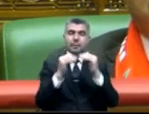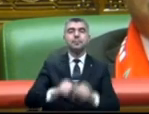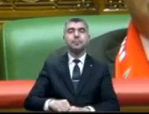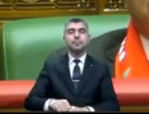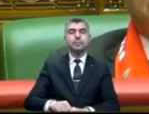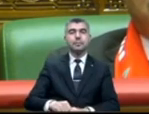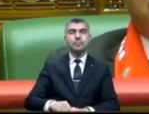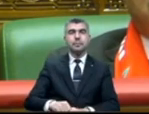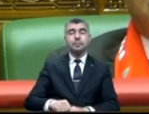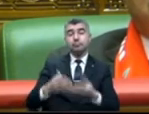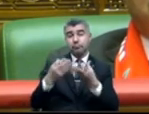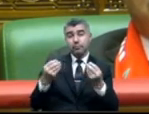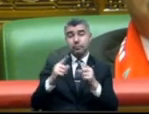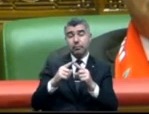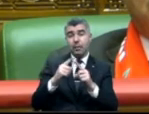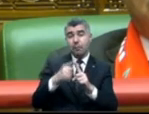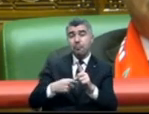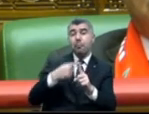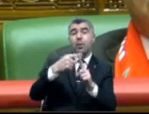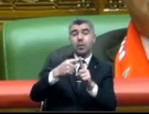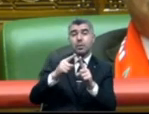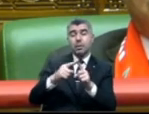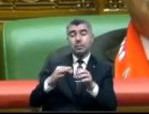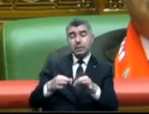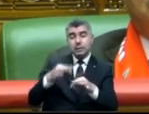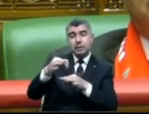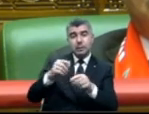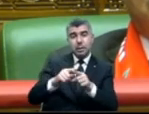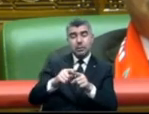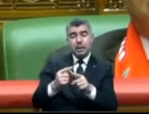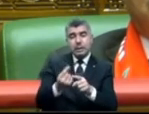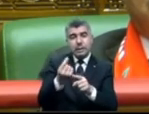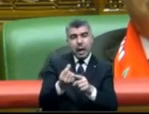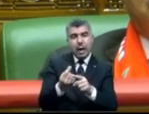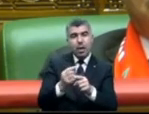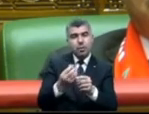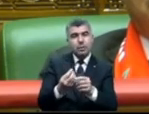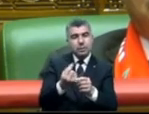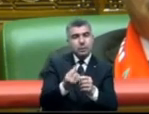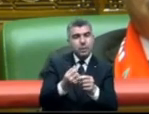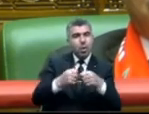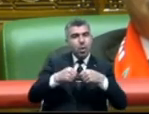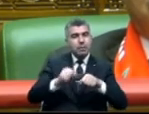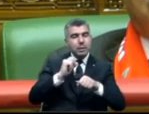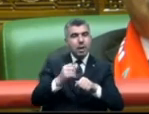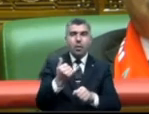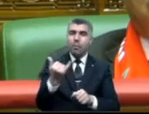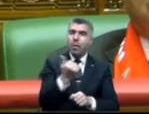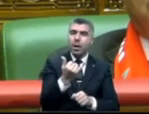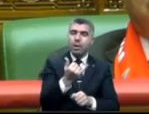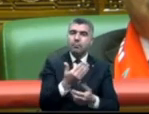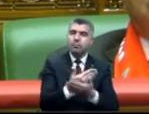الوقت الذي كان ينبغي الزيادة من حجم المساحات المزروعة بالحبوب والقطاني، وهي مواد تدخل ضمن الأمن